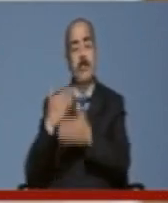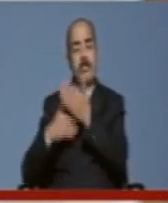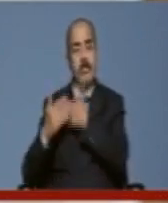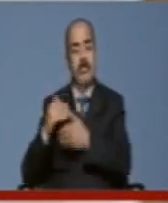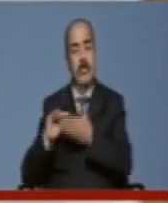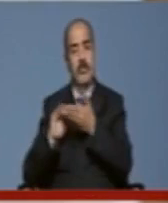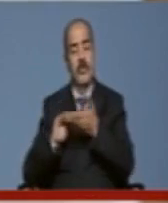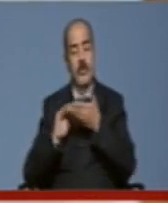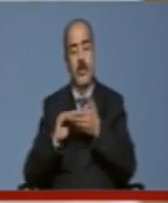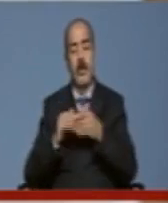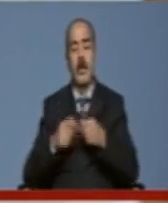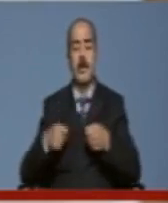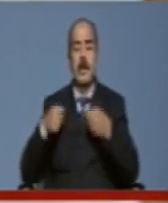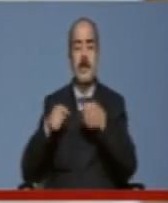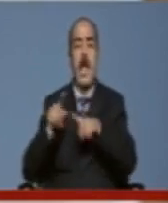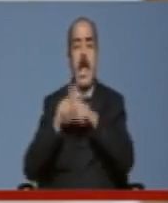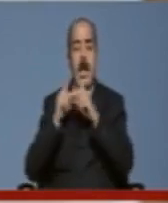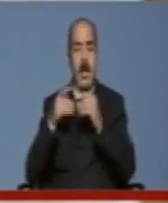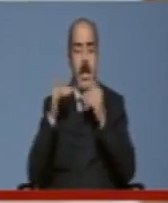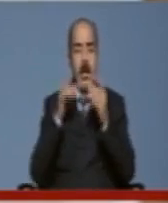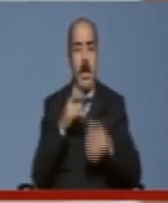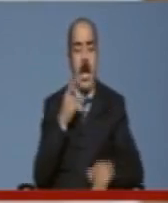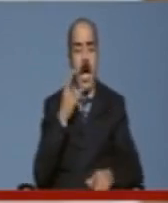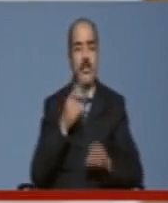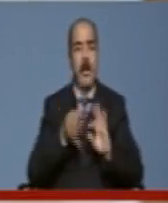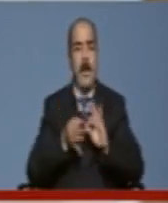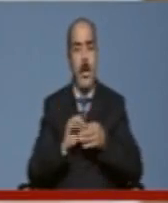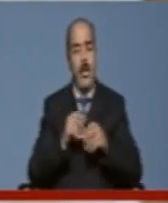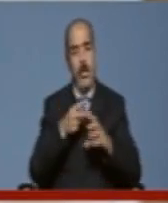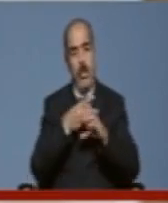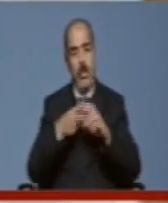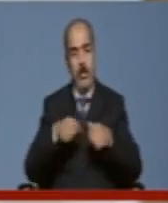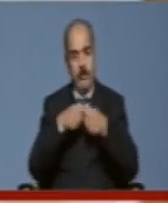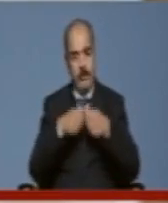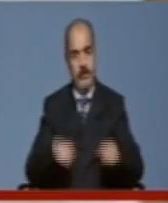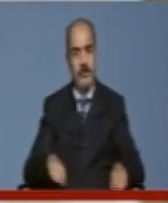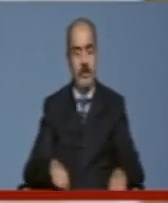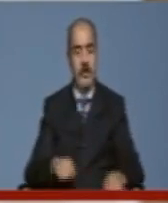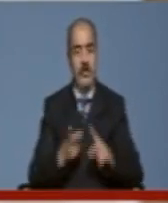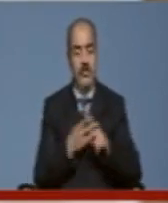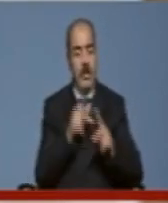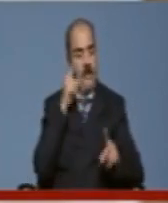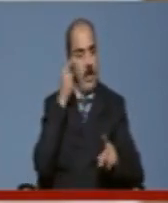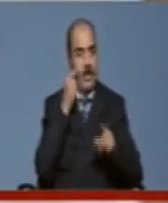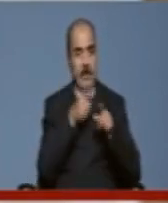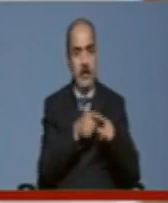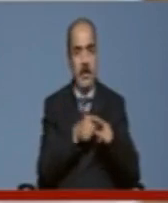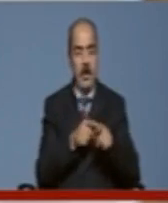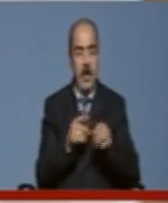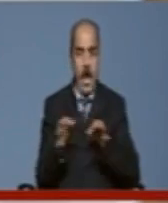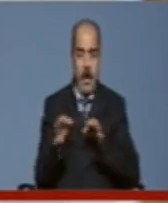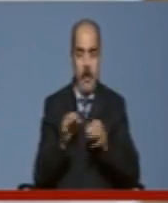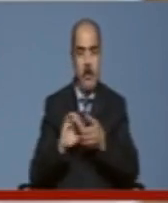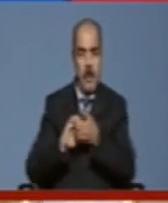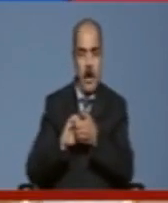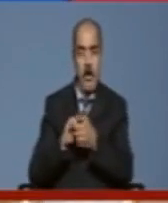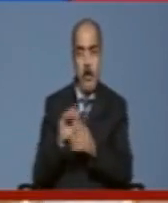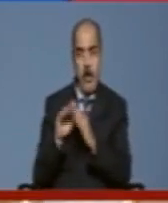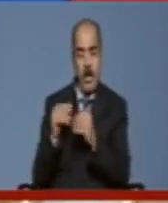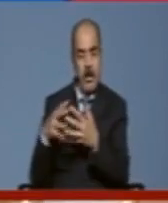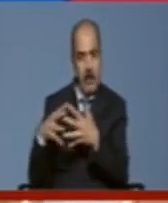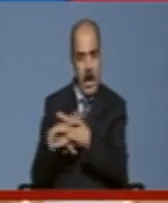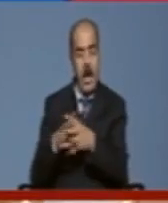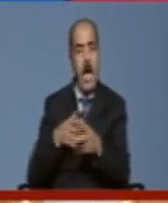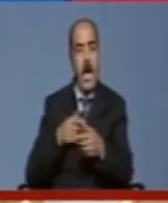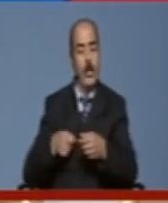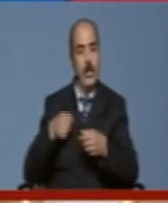للأونروا بقيمة 10 مليون يورو لمصلحة الشعب الفلسطيني، وبتنسيق وثيق معكم نريد